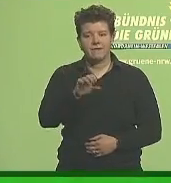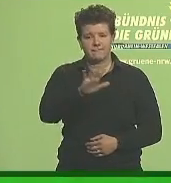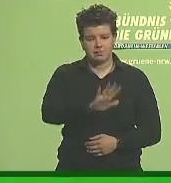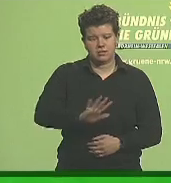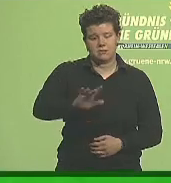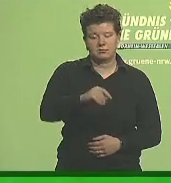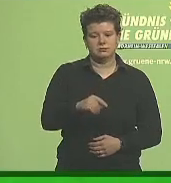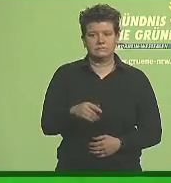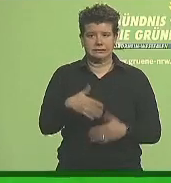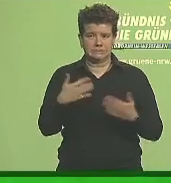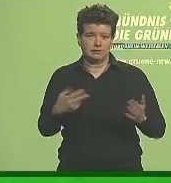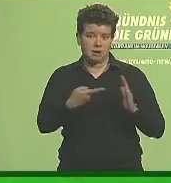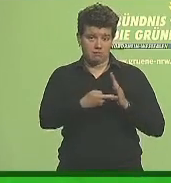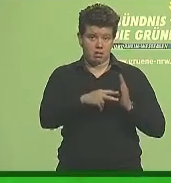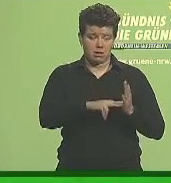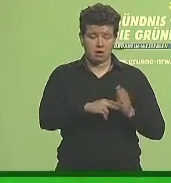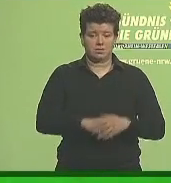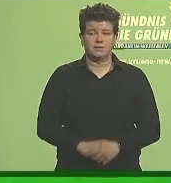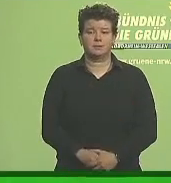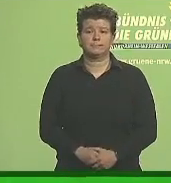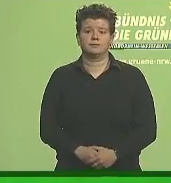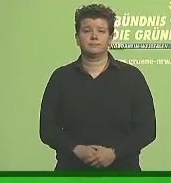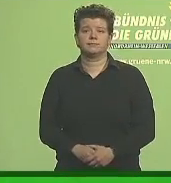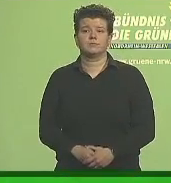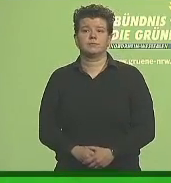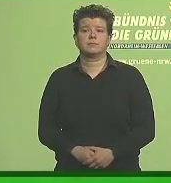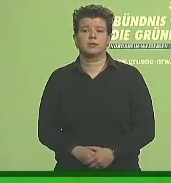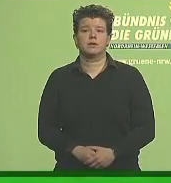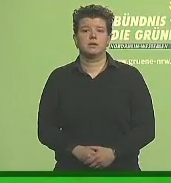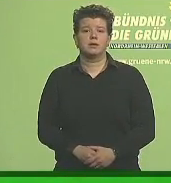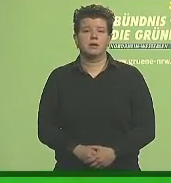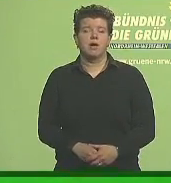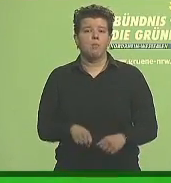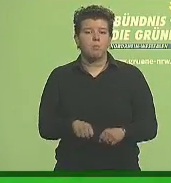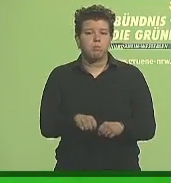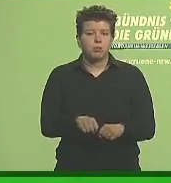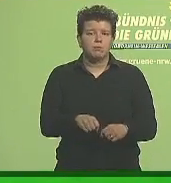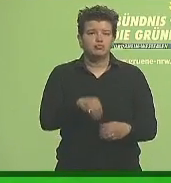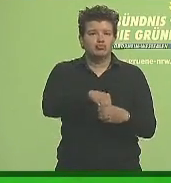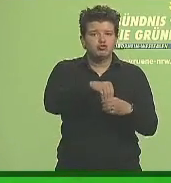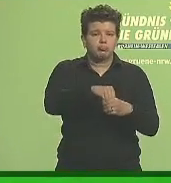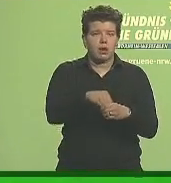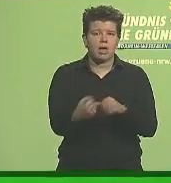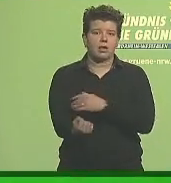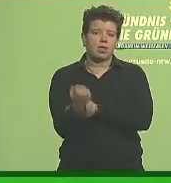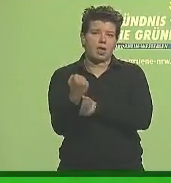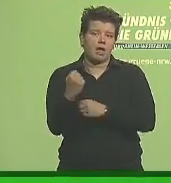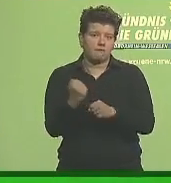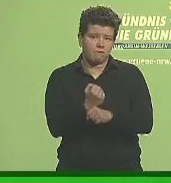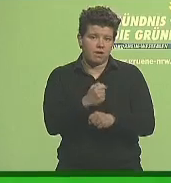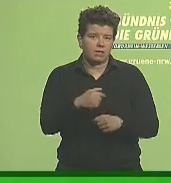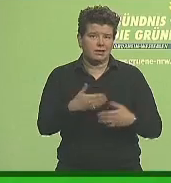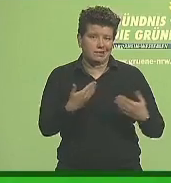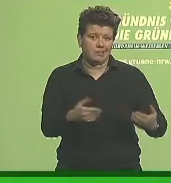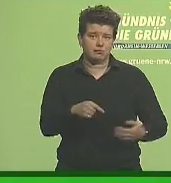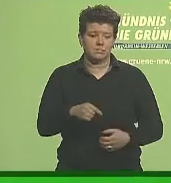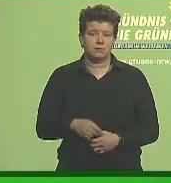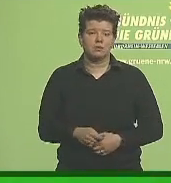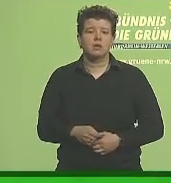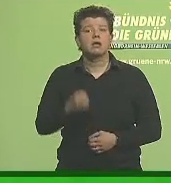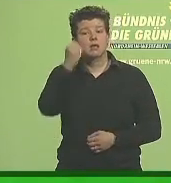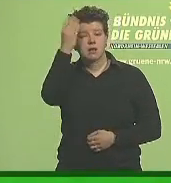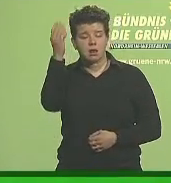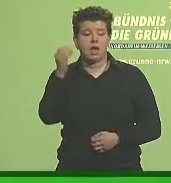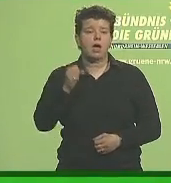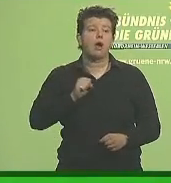Planung richtig. Wir brauchen dieses Pumpspeicherkraftwerk. Wir haben das auch im Antrag stehen. So, und jetzt gibt es Protest vor Ort. Es gibt